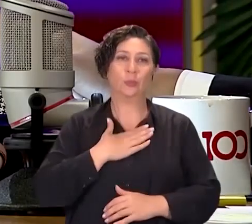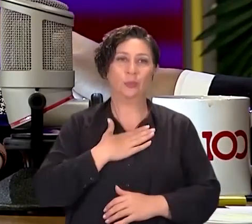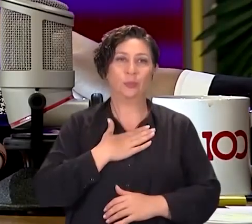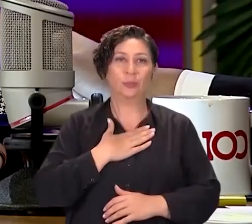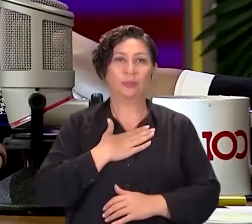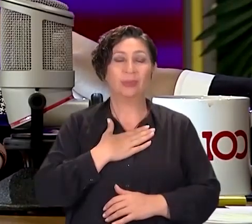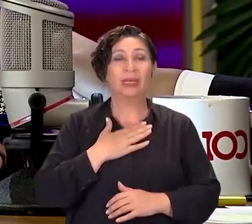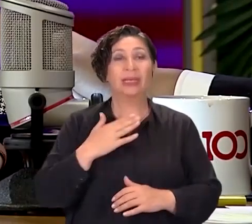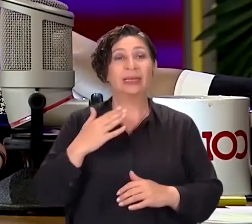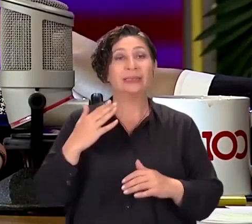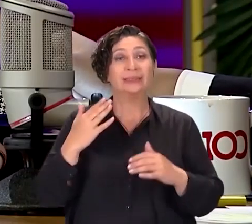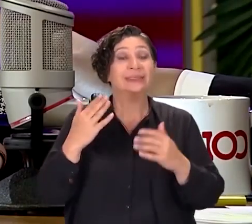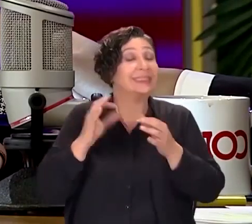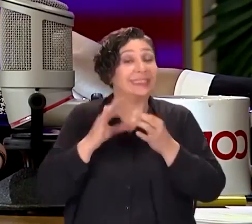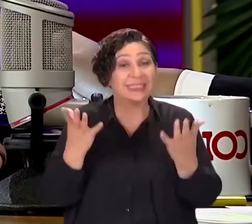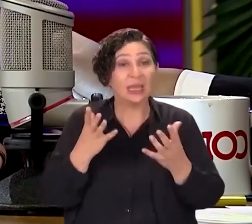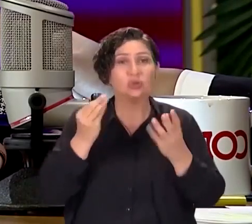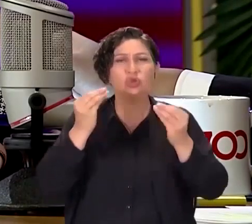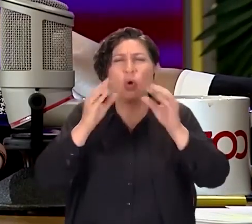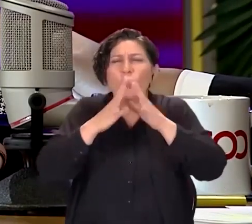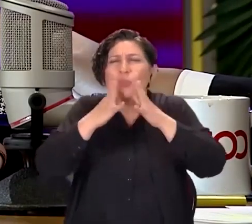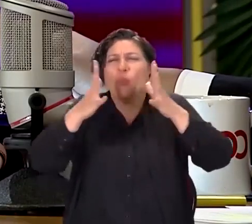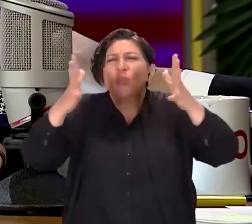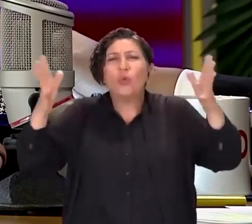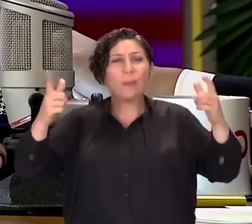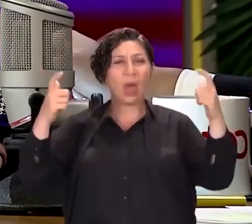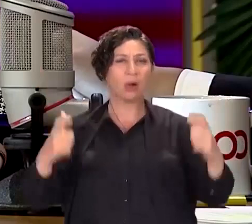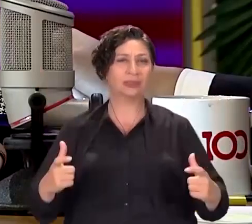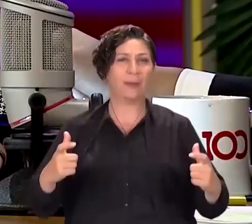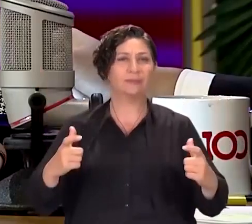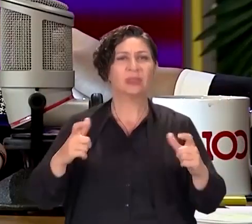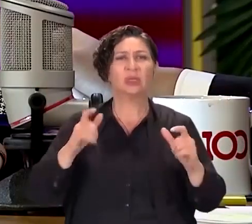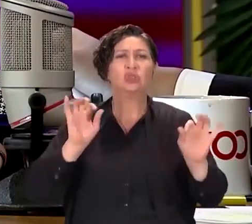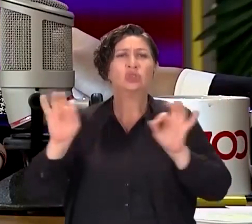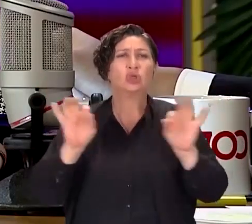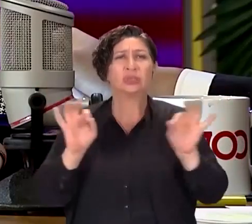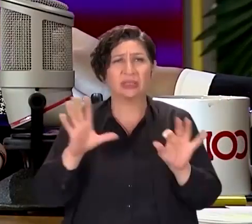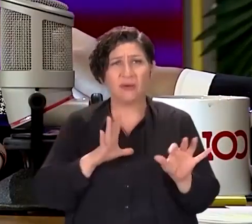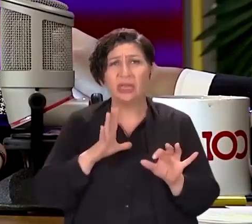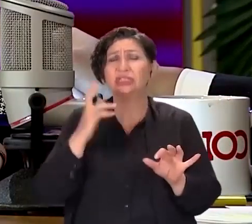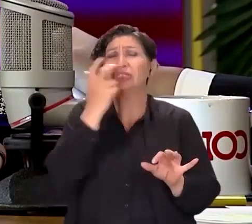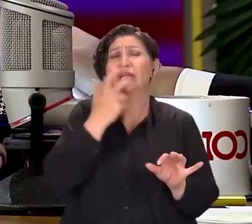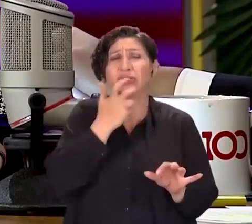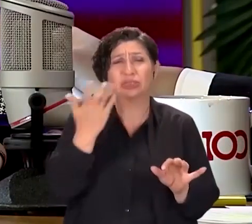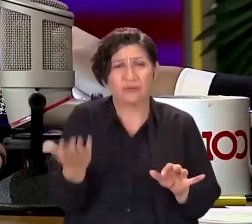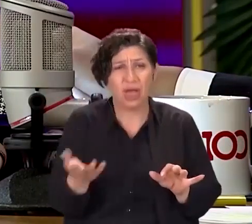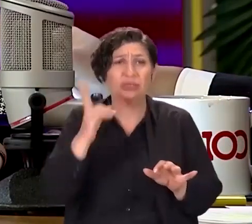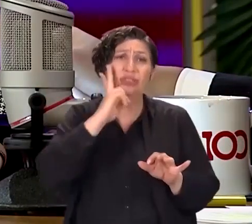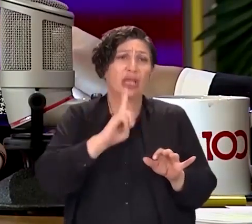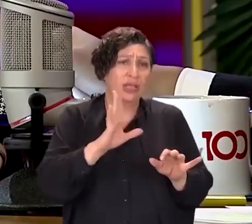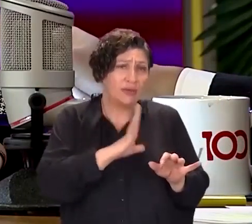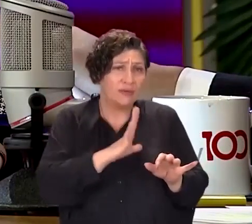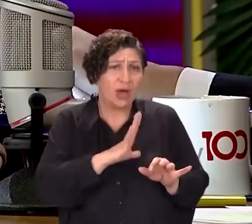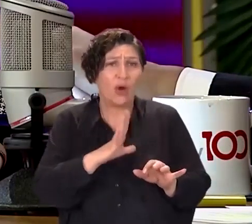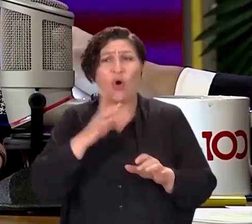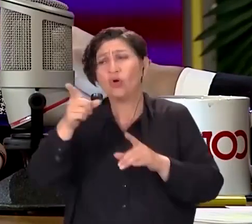Yani çünkü çok kozmopolit bir ortam. Sosyetesi var, sanatçısı var, zengini